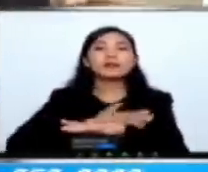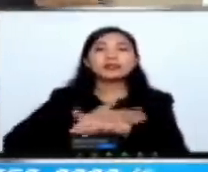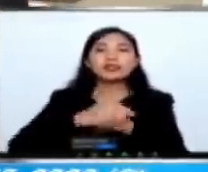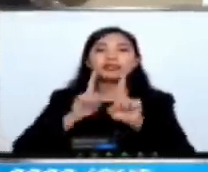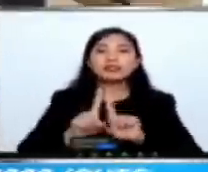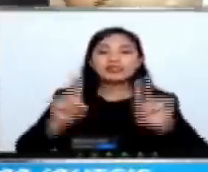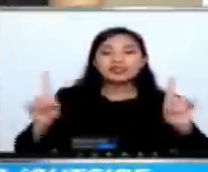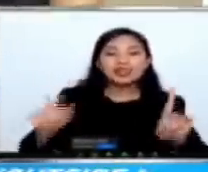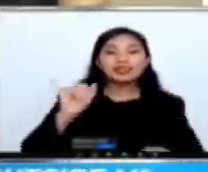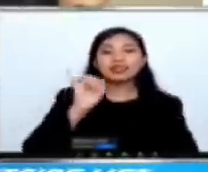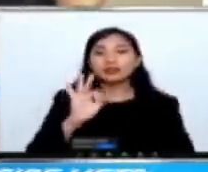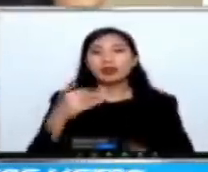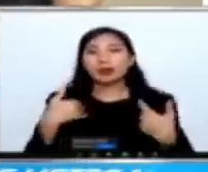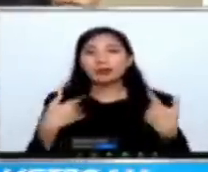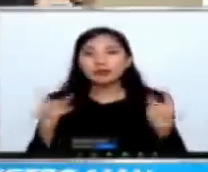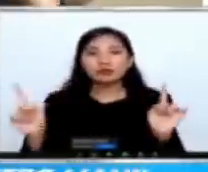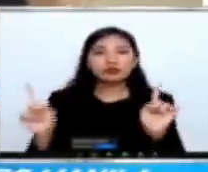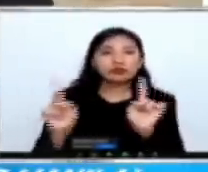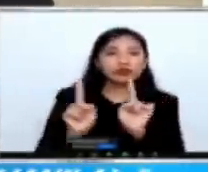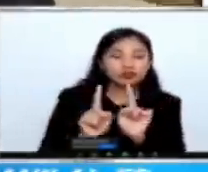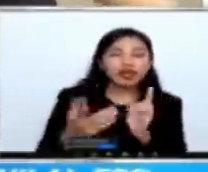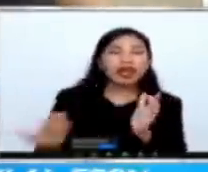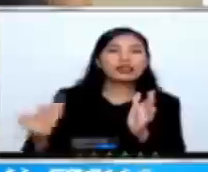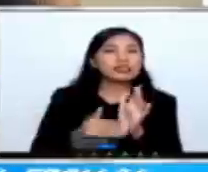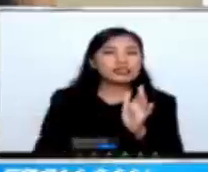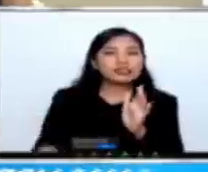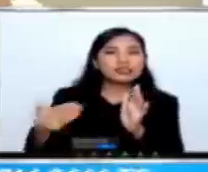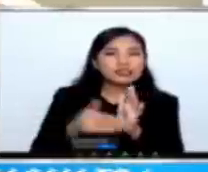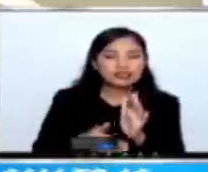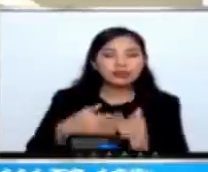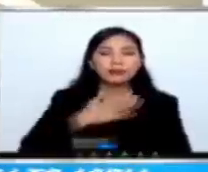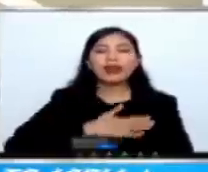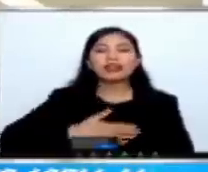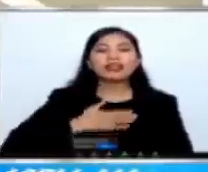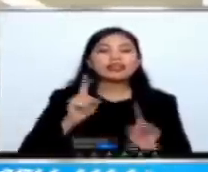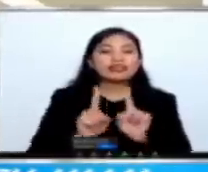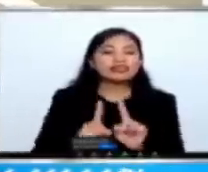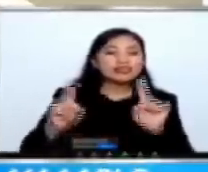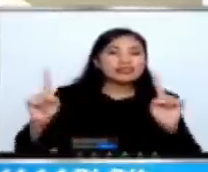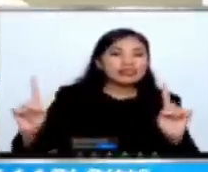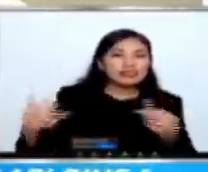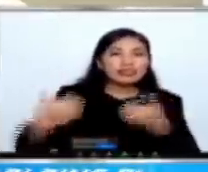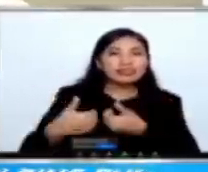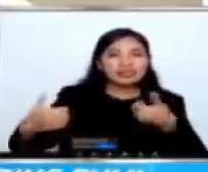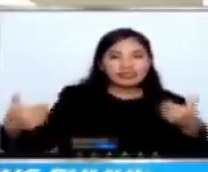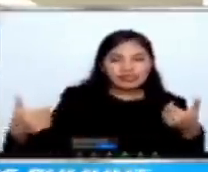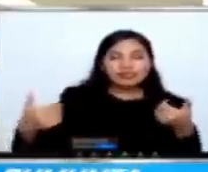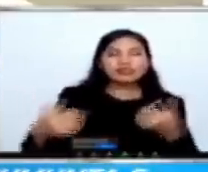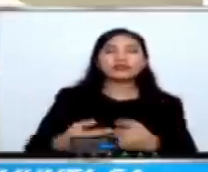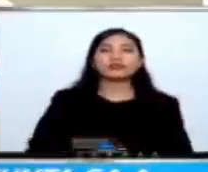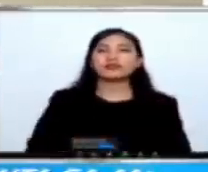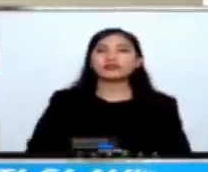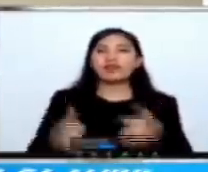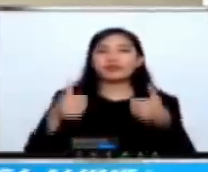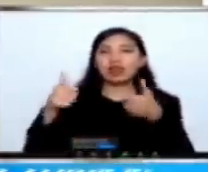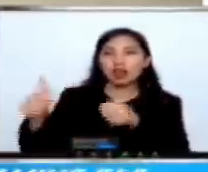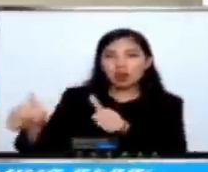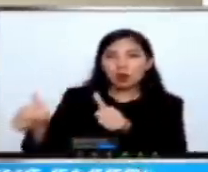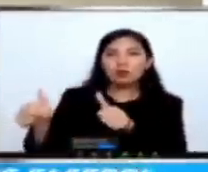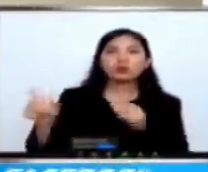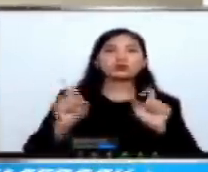tao, ay pinapaalalahanan sila na maghiwa-hiwalay at obserbahan pa rin yung physical